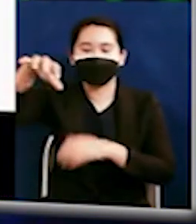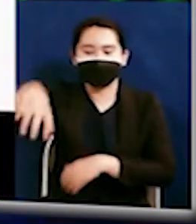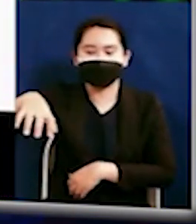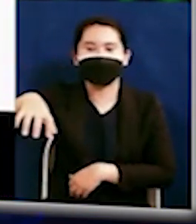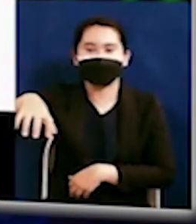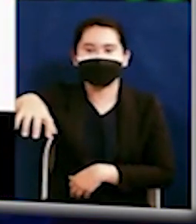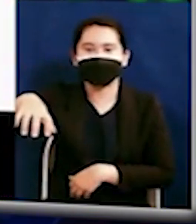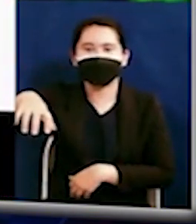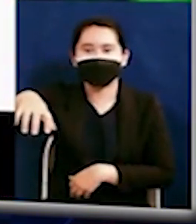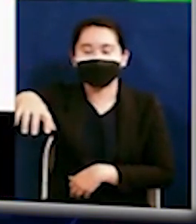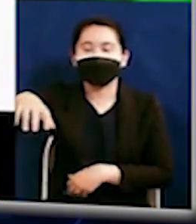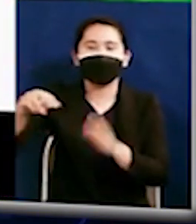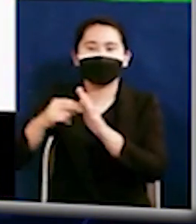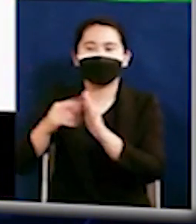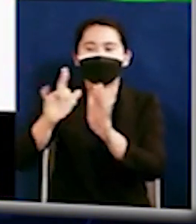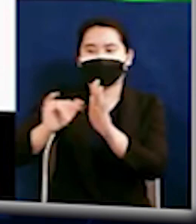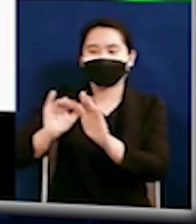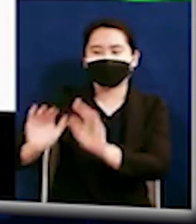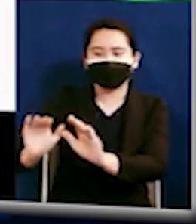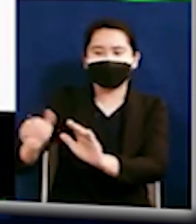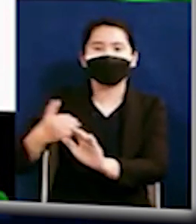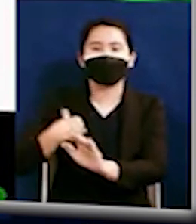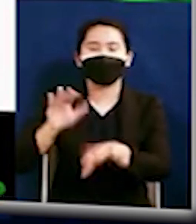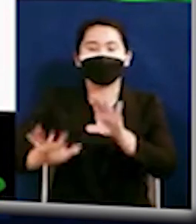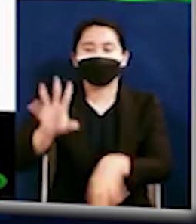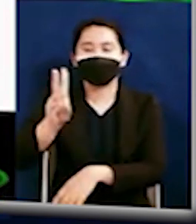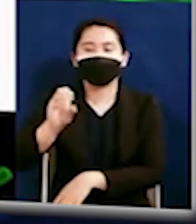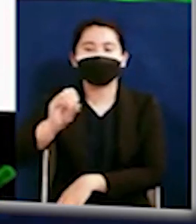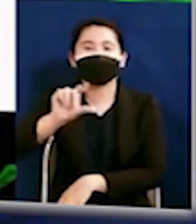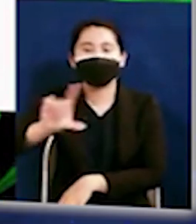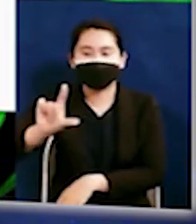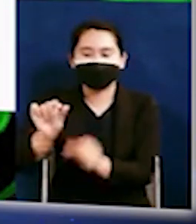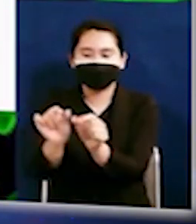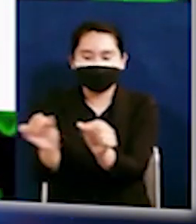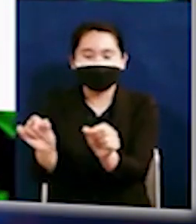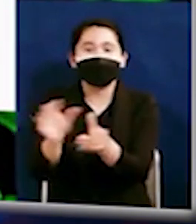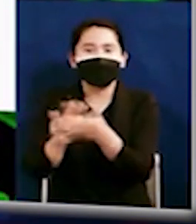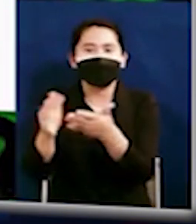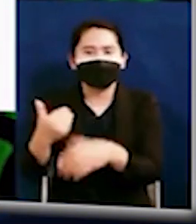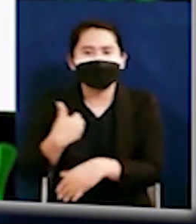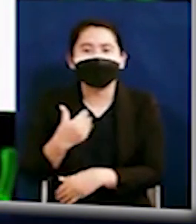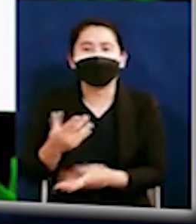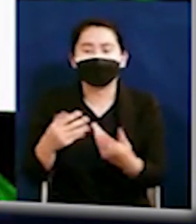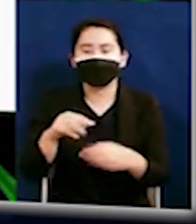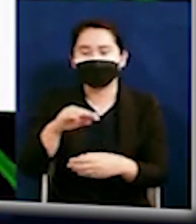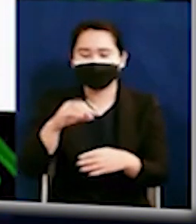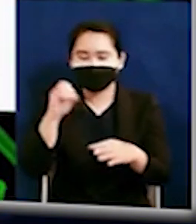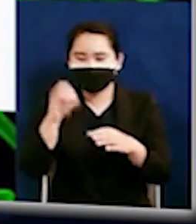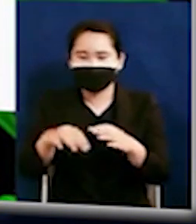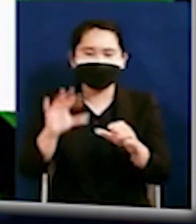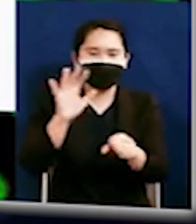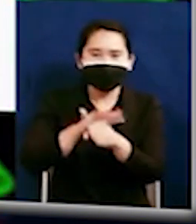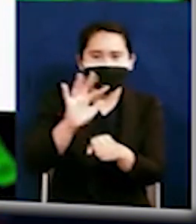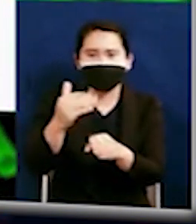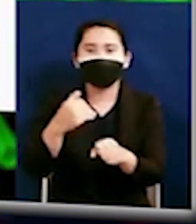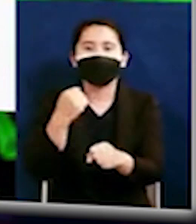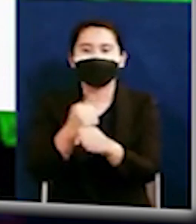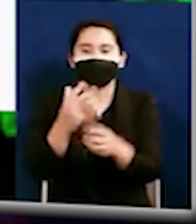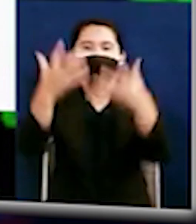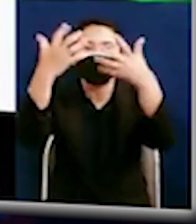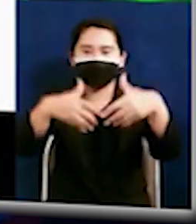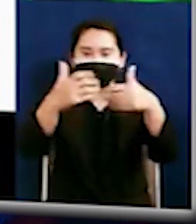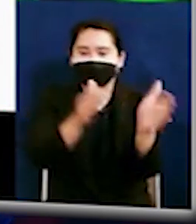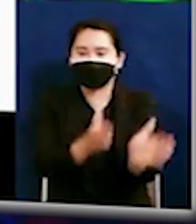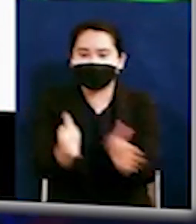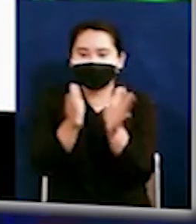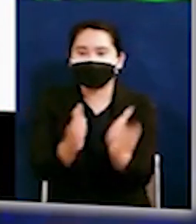ากการใช้ช่วงที่ผ่านมาเนี่ยถ้าให้ยาใน3วันแรกๆนี้นะครับผู้ป่ว